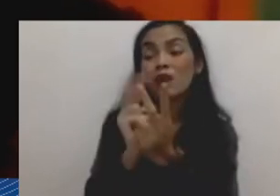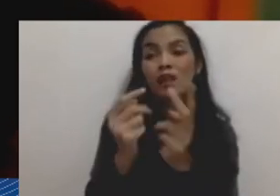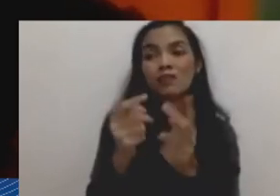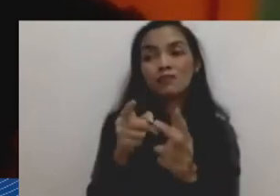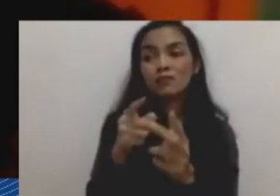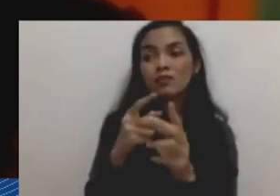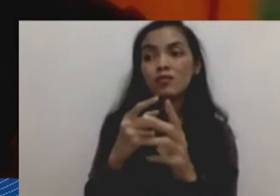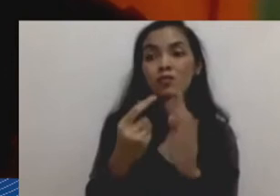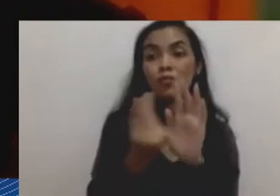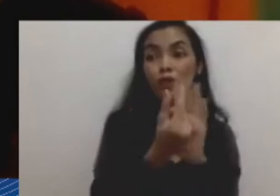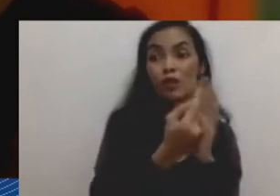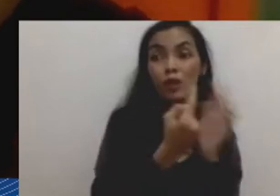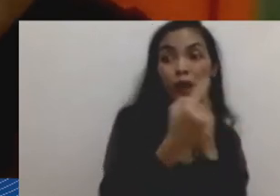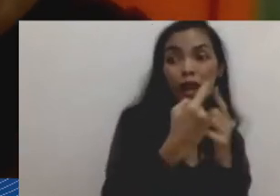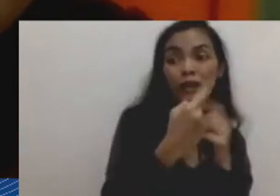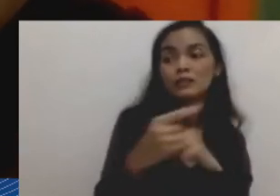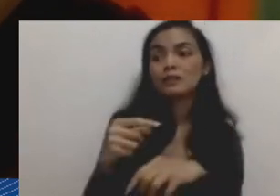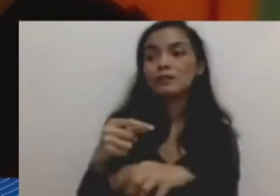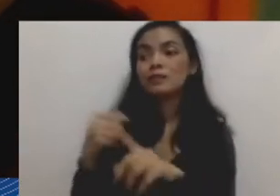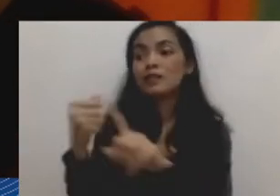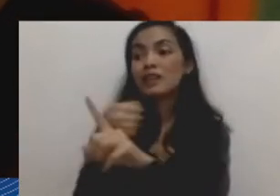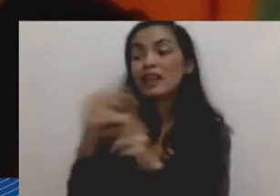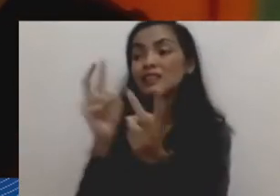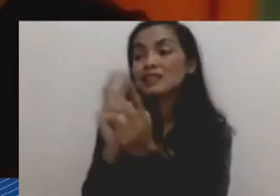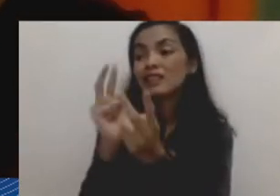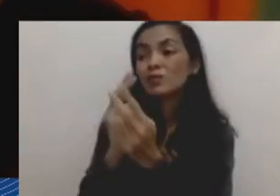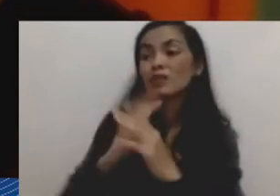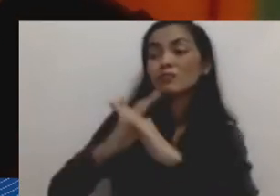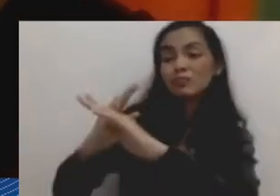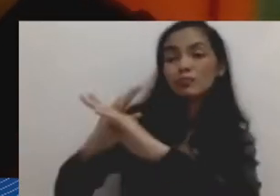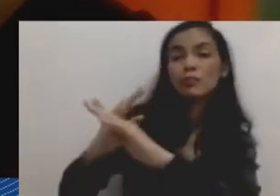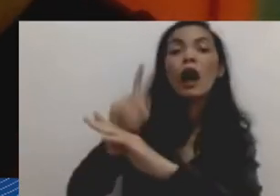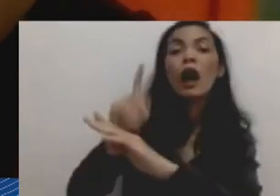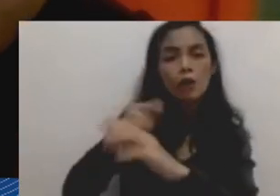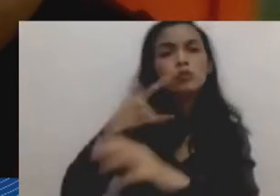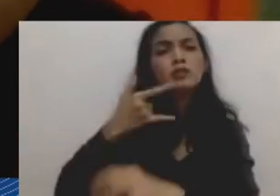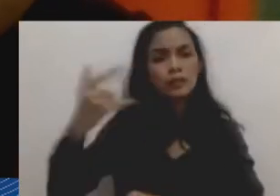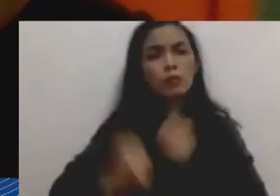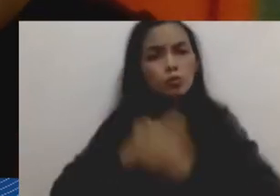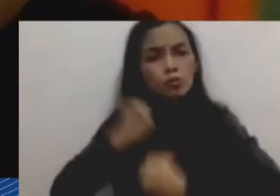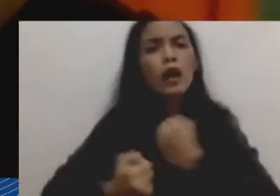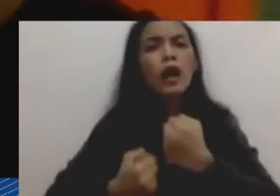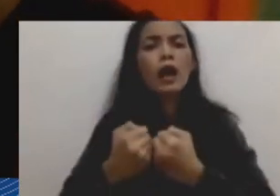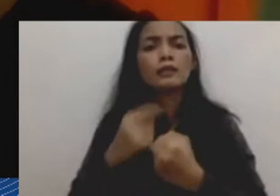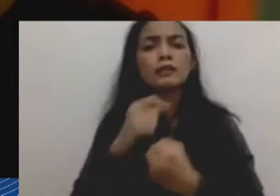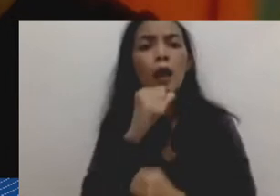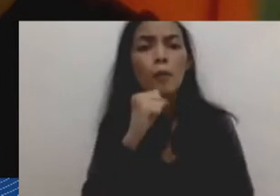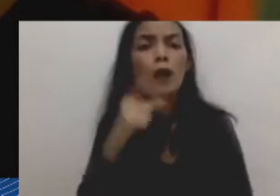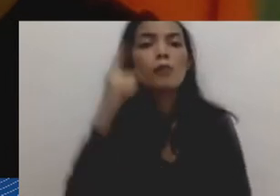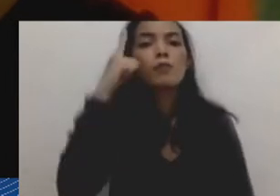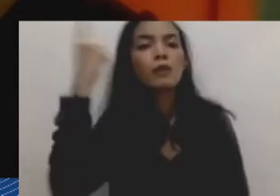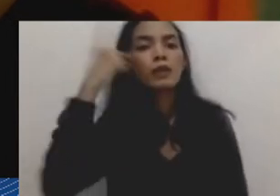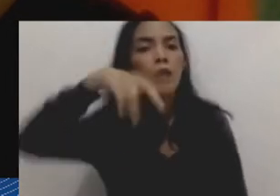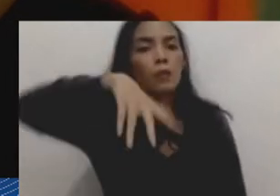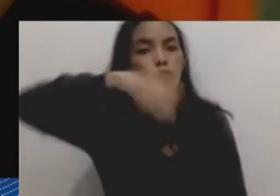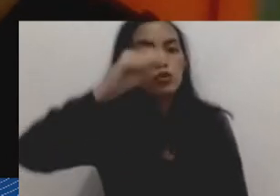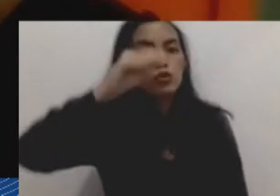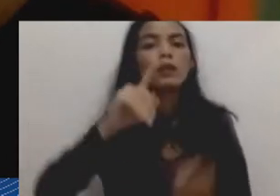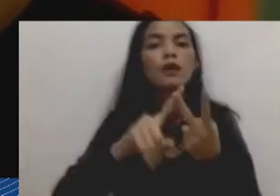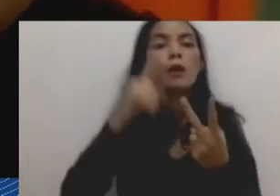itu harus tetap diupayakan baik oleh pemerintah pusat ataupun pemerintah daerah. Nah, karena